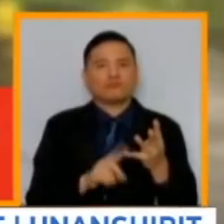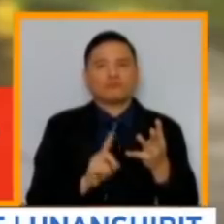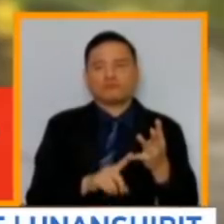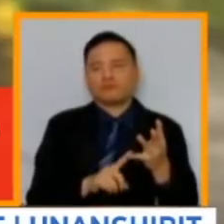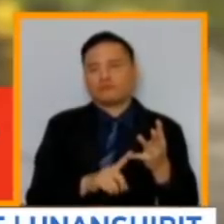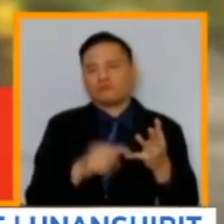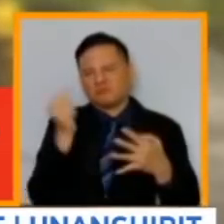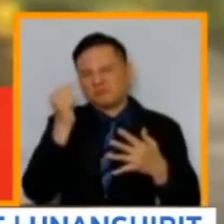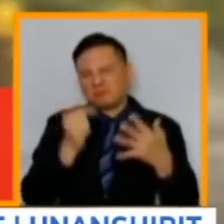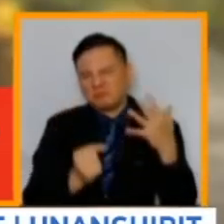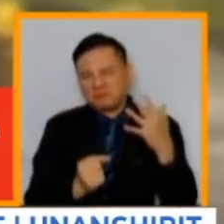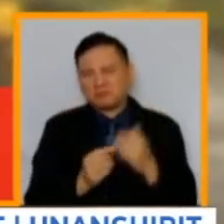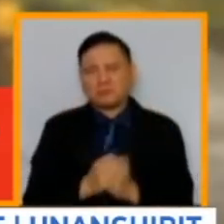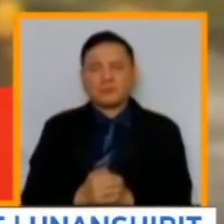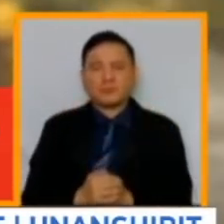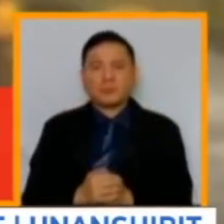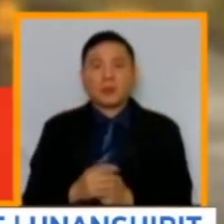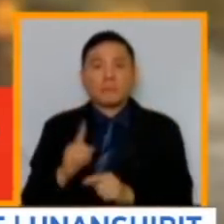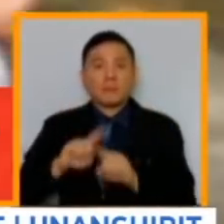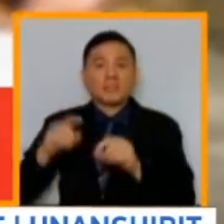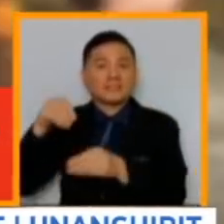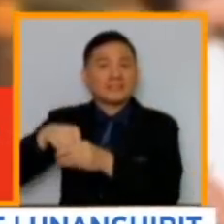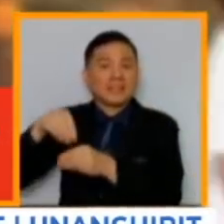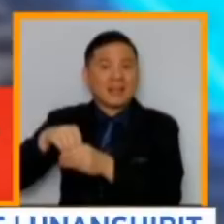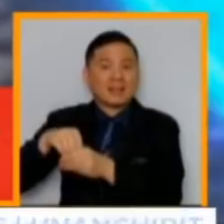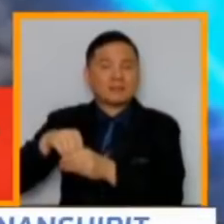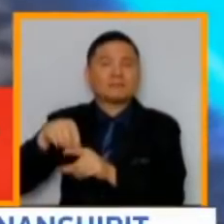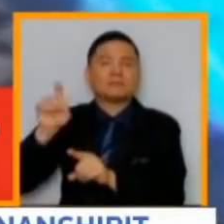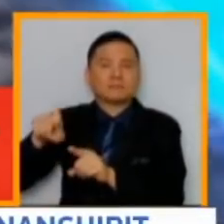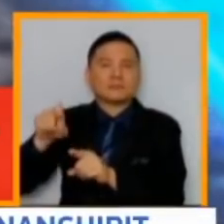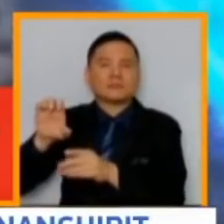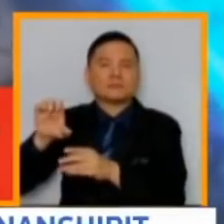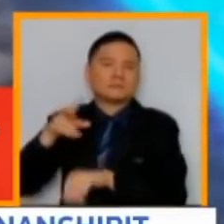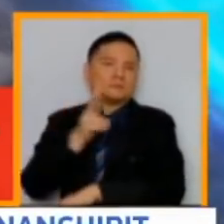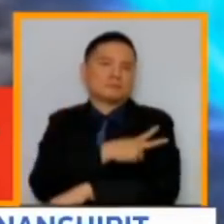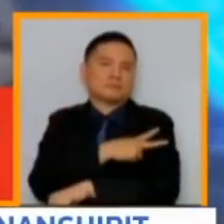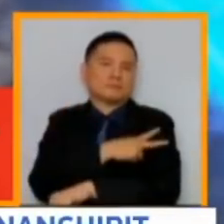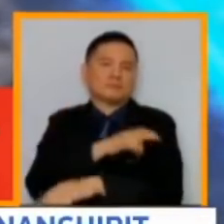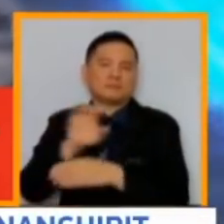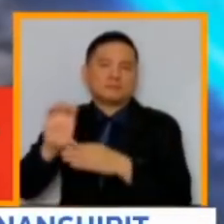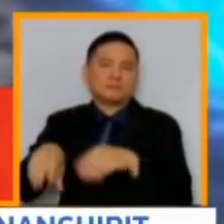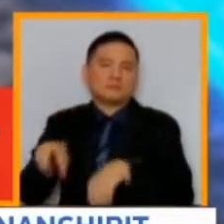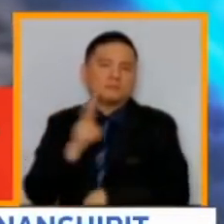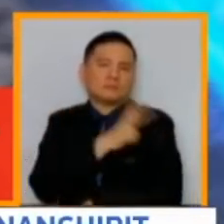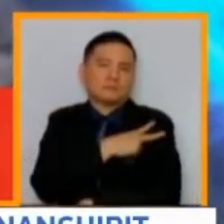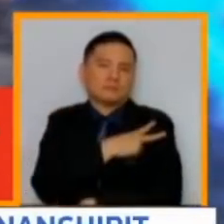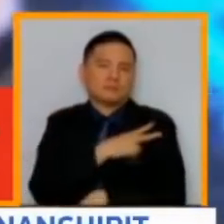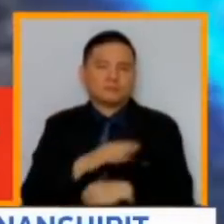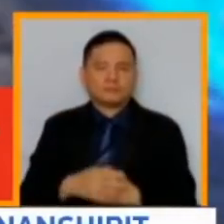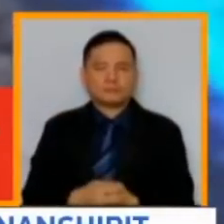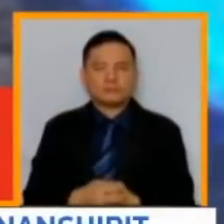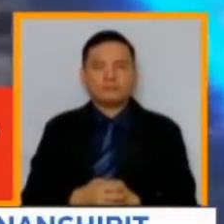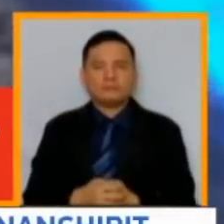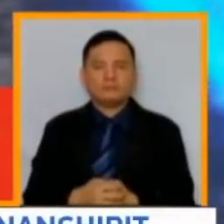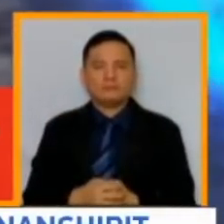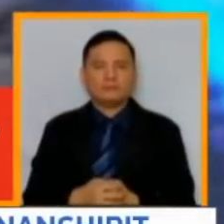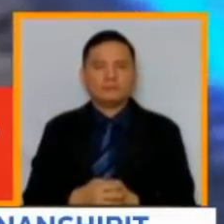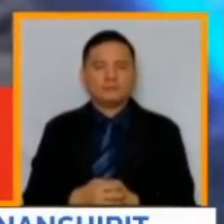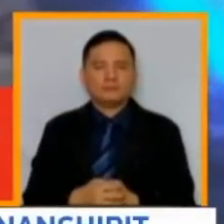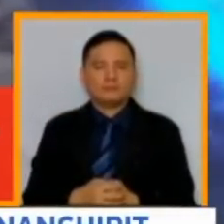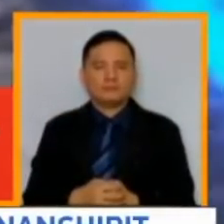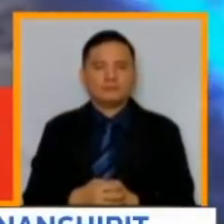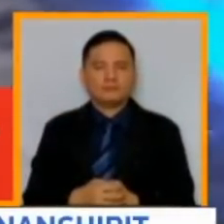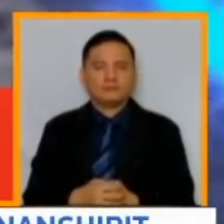Pero pag indoor kailangan yung vaccination. Tapos yung sa mga